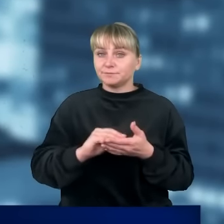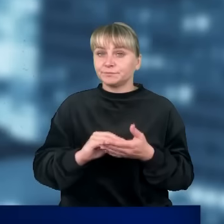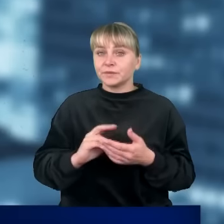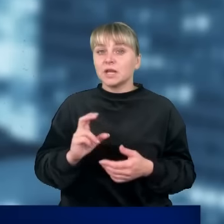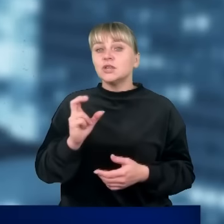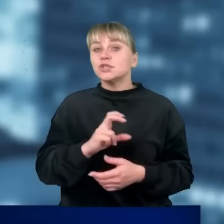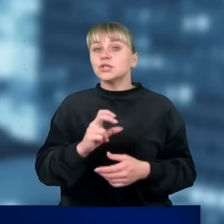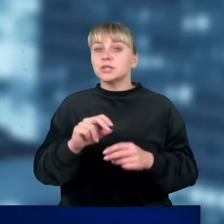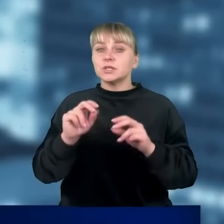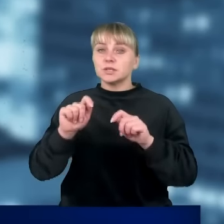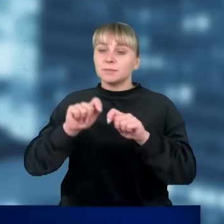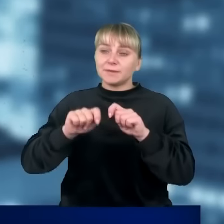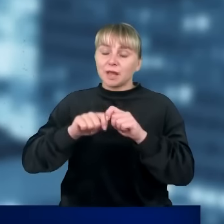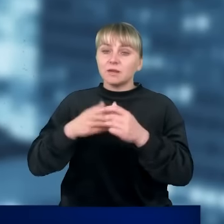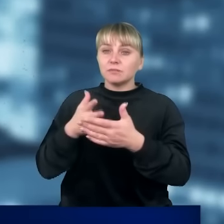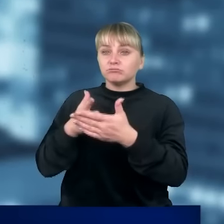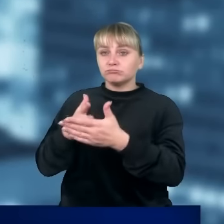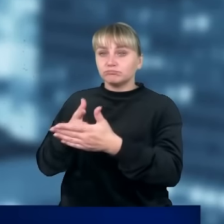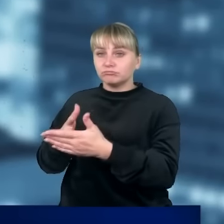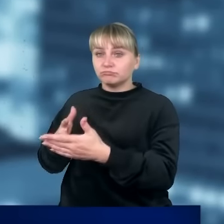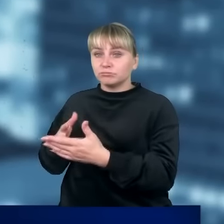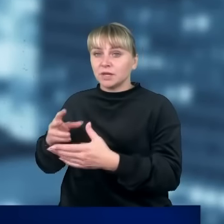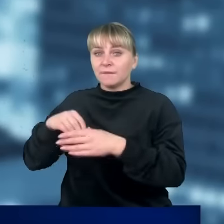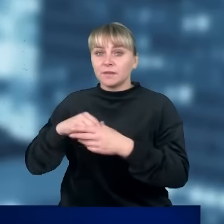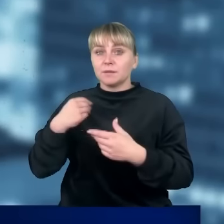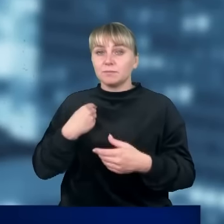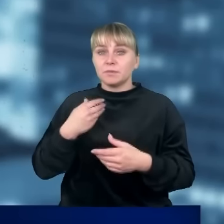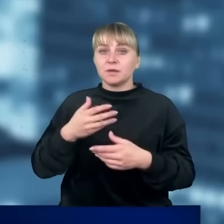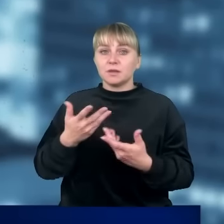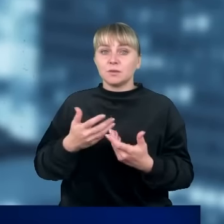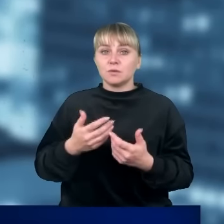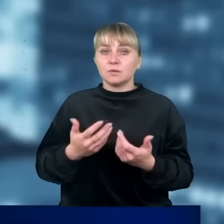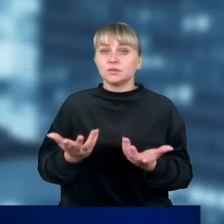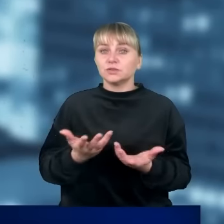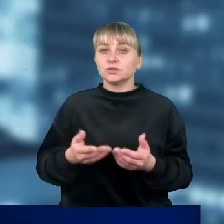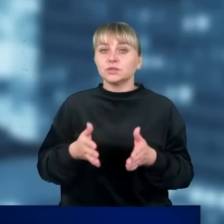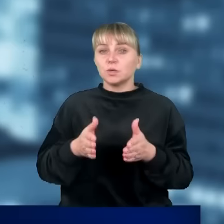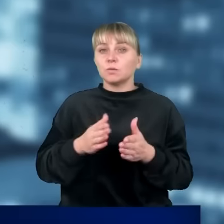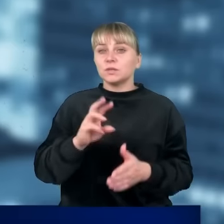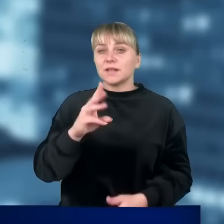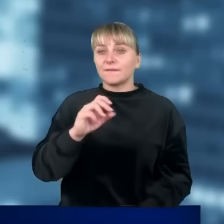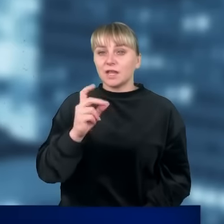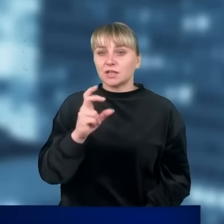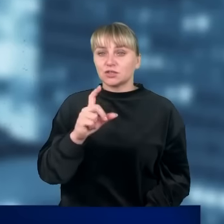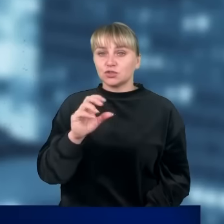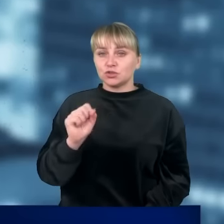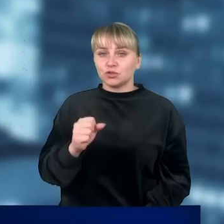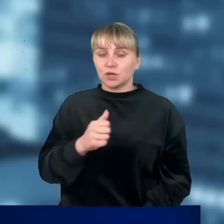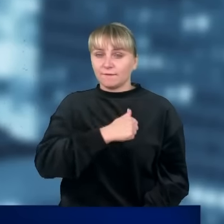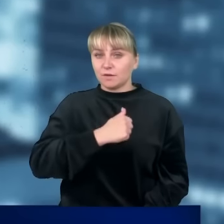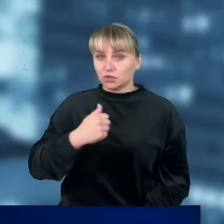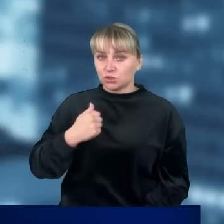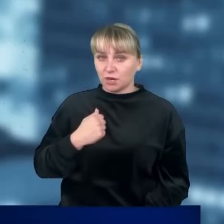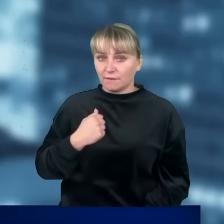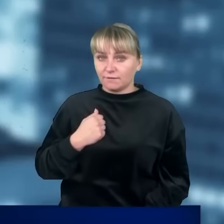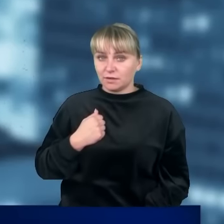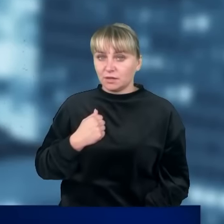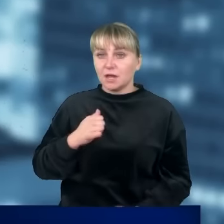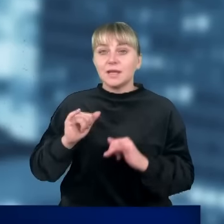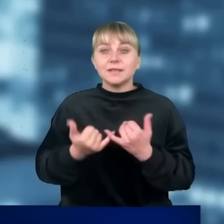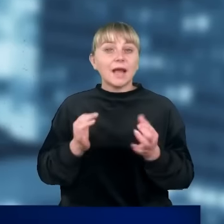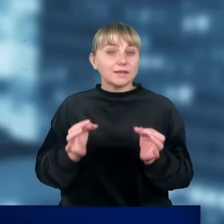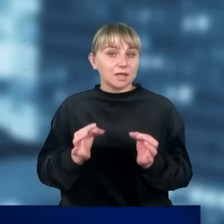badaniami był objęty pewien zakład pracy, którego siedziba znajduje się przy ulicy Wiertniczej w Warszawie. Jak to aktualnie